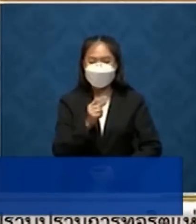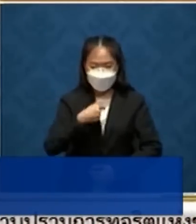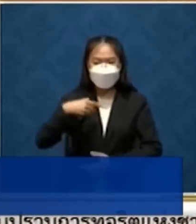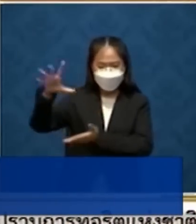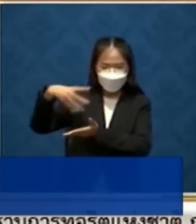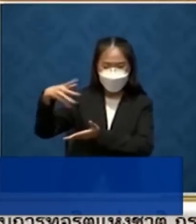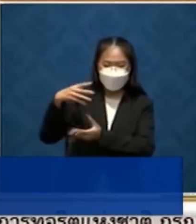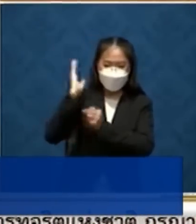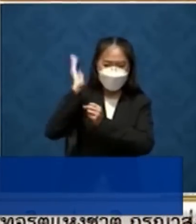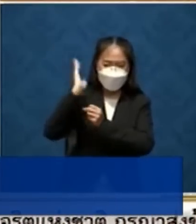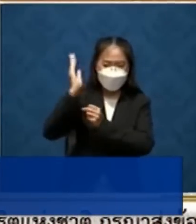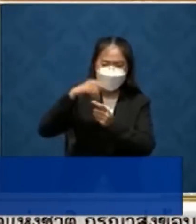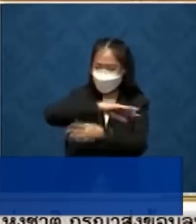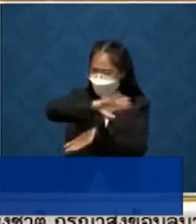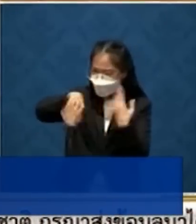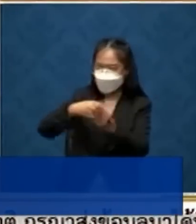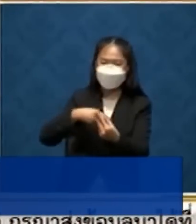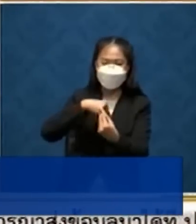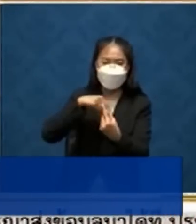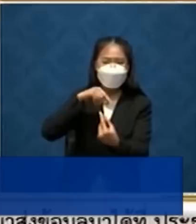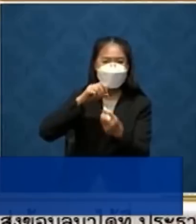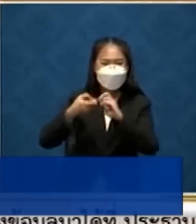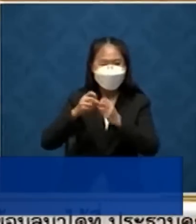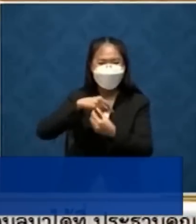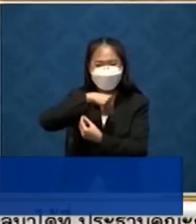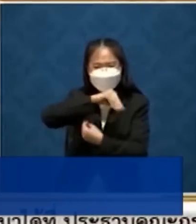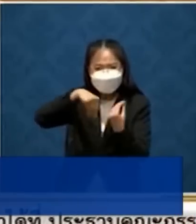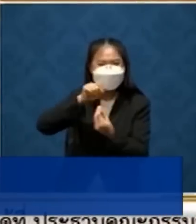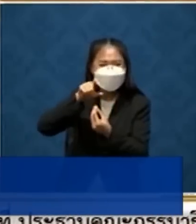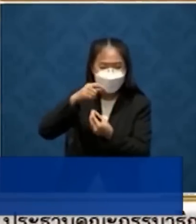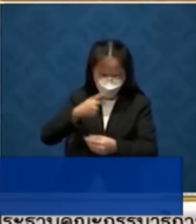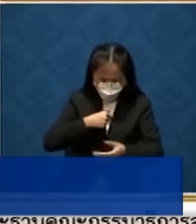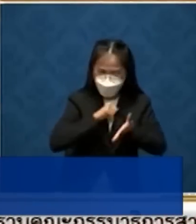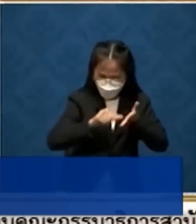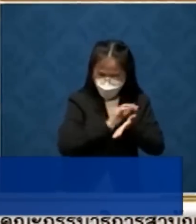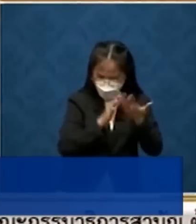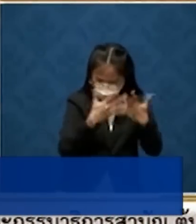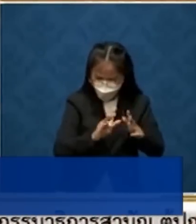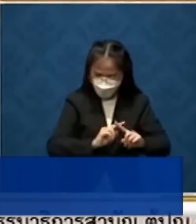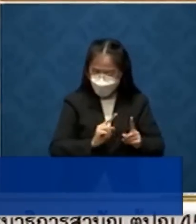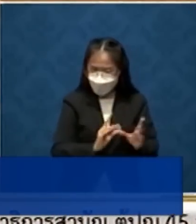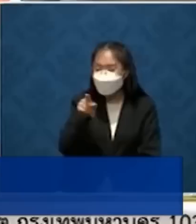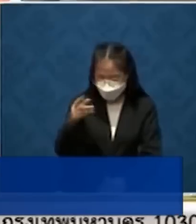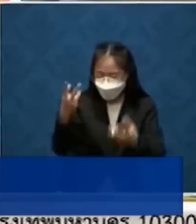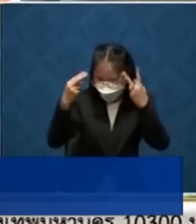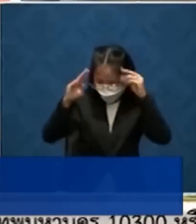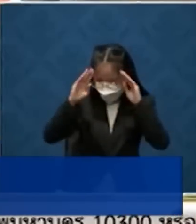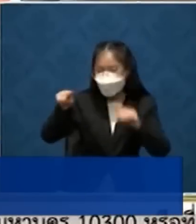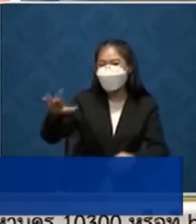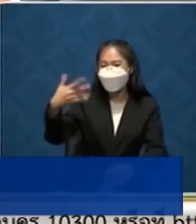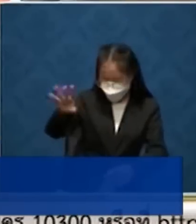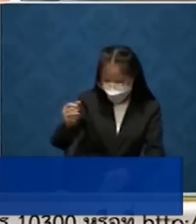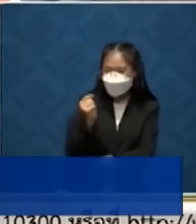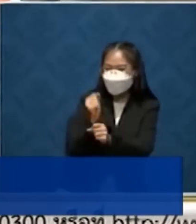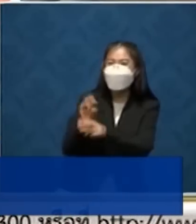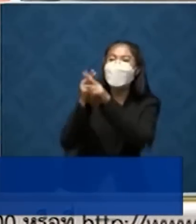รัฐมนตรีกลาโหมก็ชี้แจงต่อที่ประชุมในเวลา 15:55 นระบุว่าการอภิปรายที่ผ่านมามีทั้งแนะ